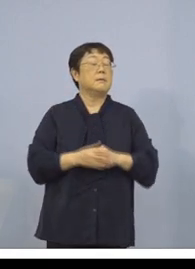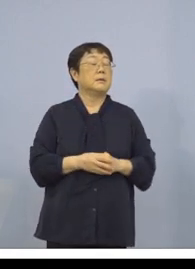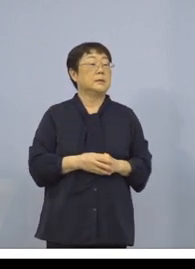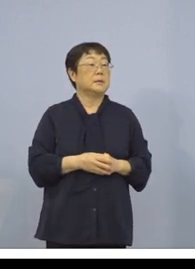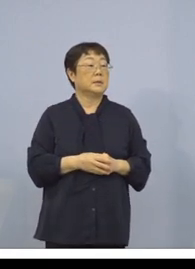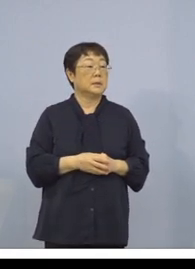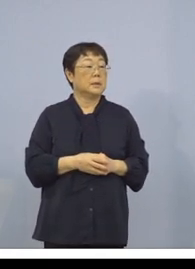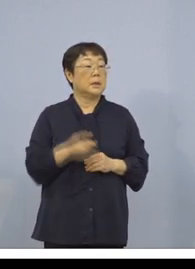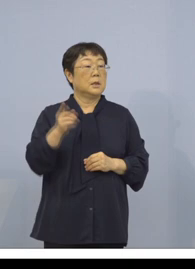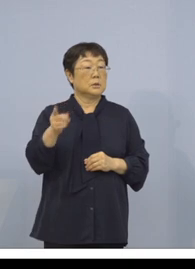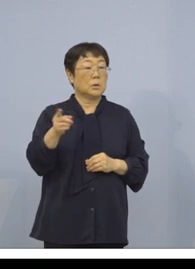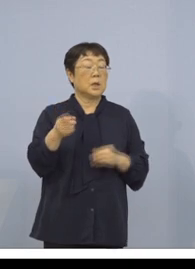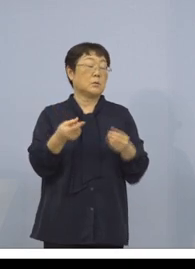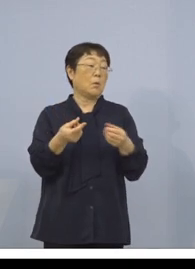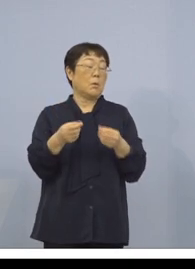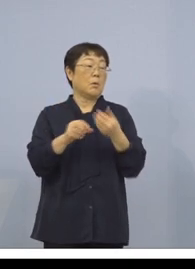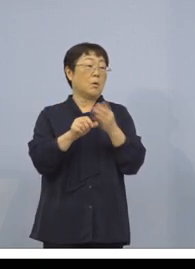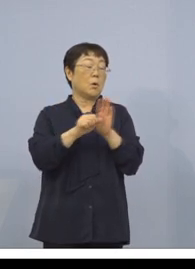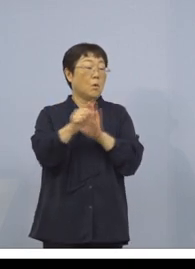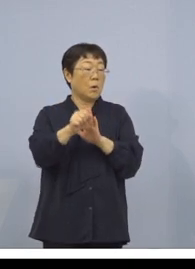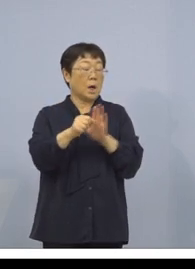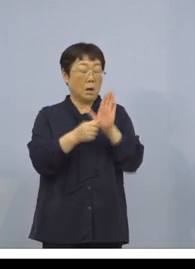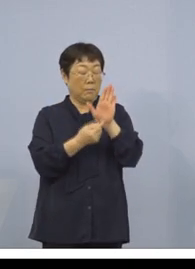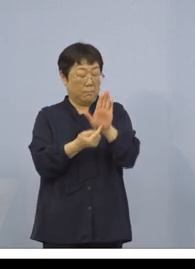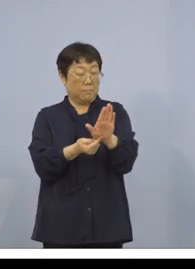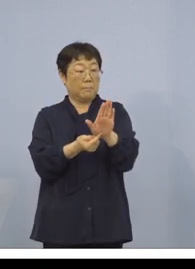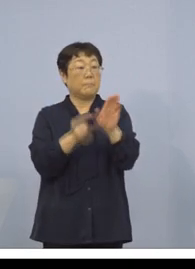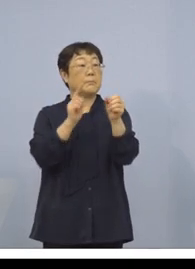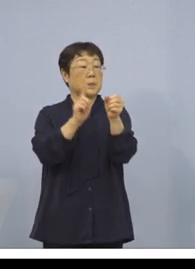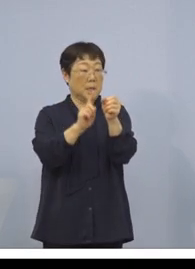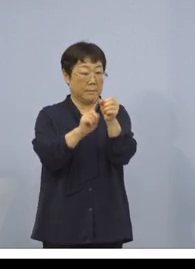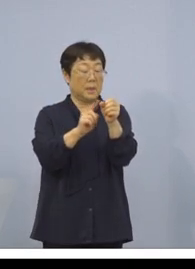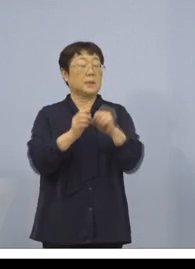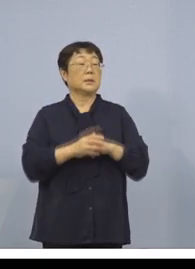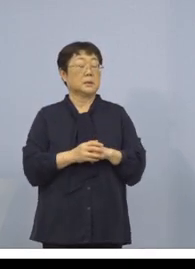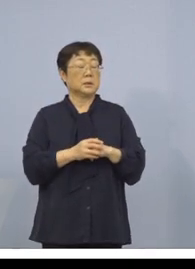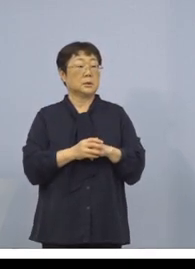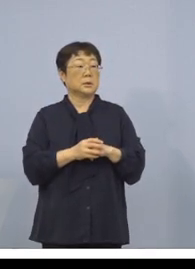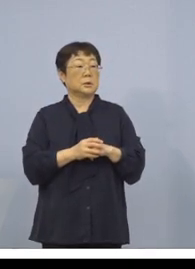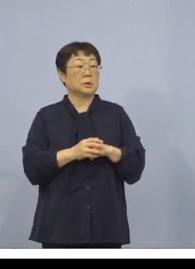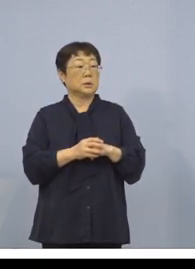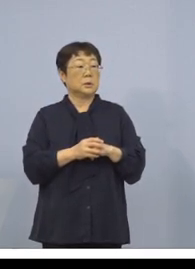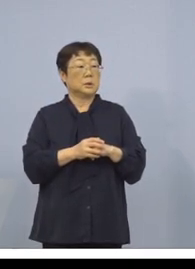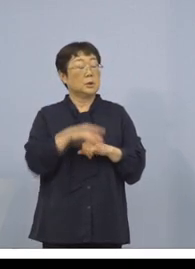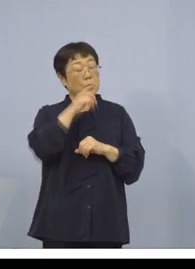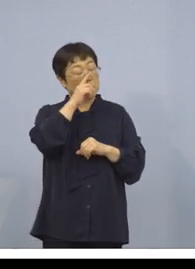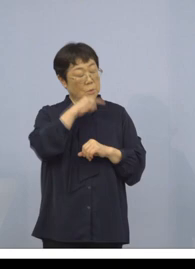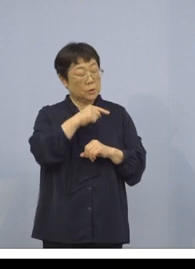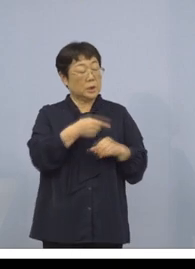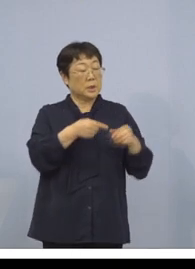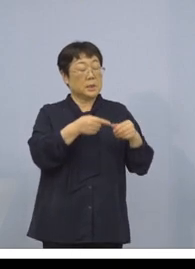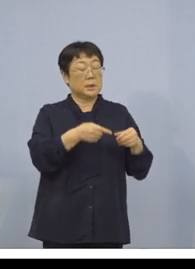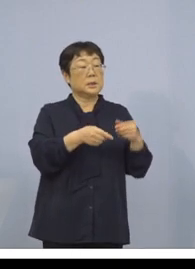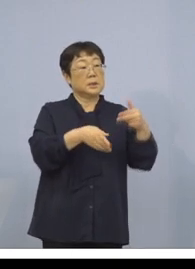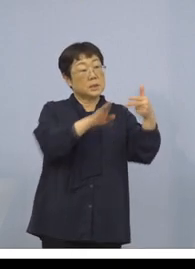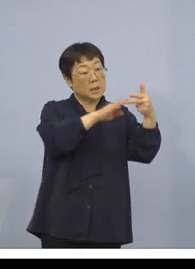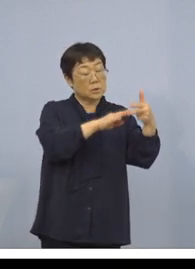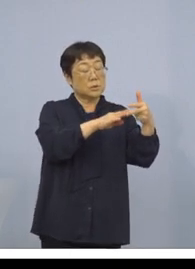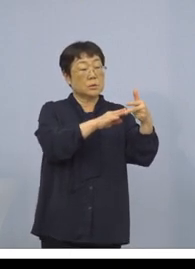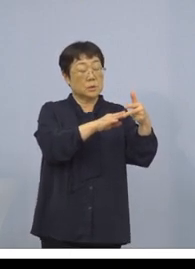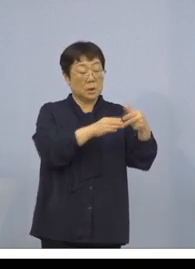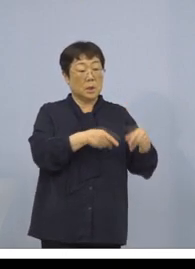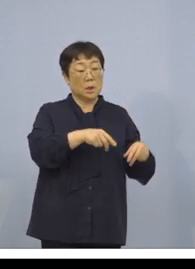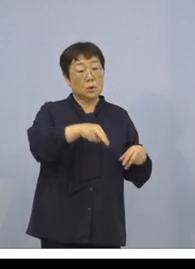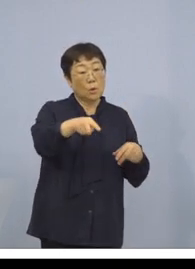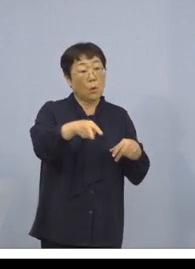ね、それとの相乗効果の発揮ということ、やはり古い、まあ、老朽化した施設で、まあ、動線も含めた